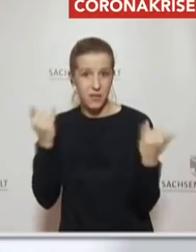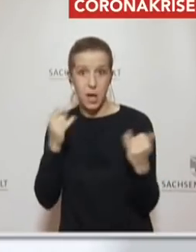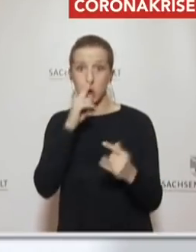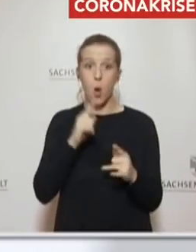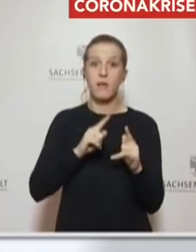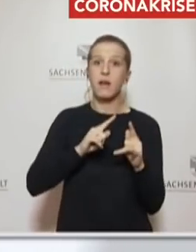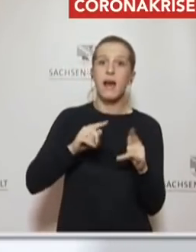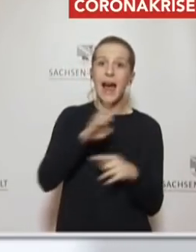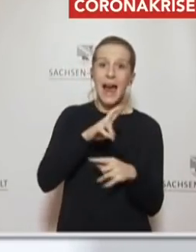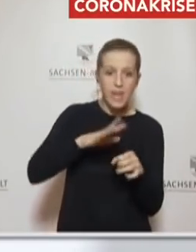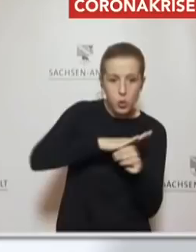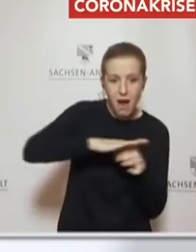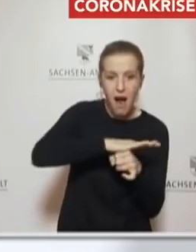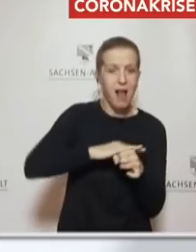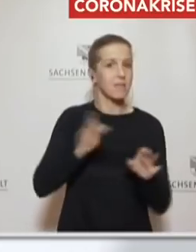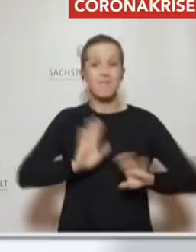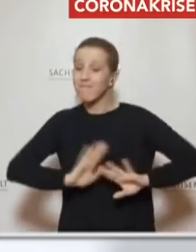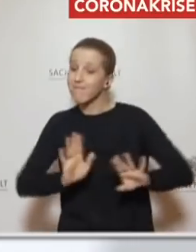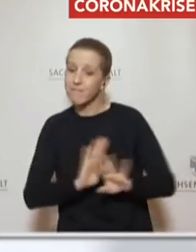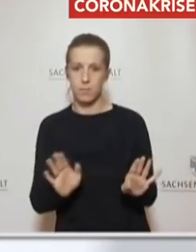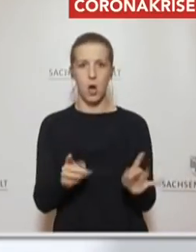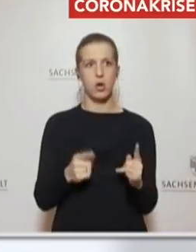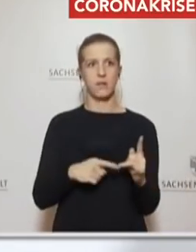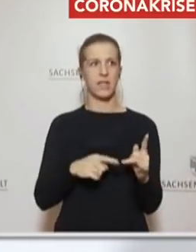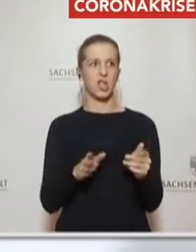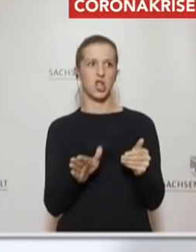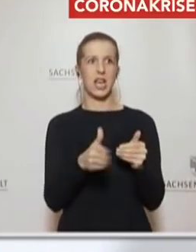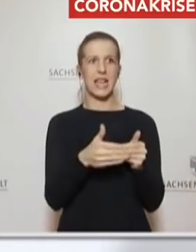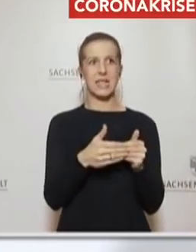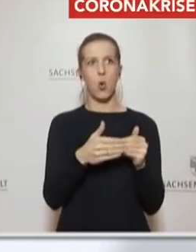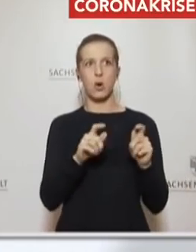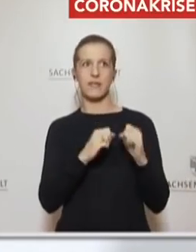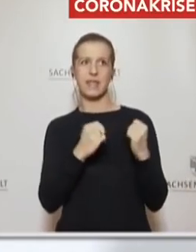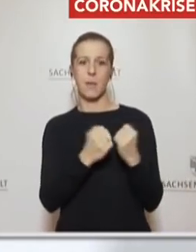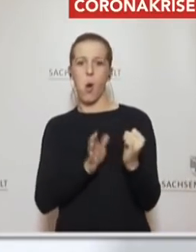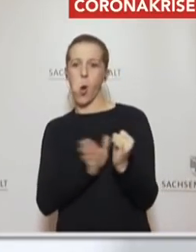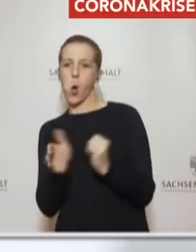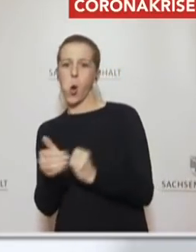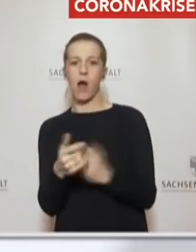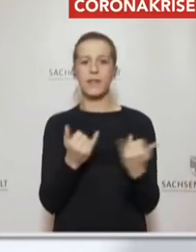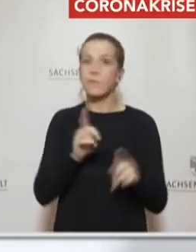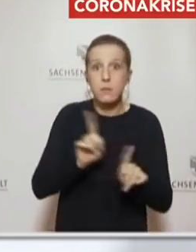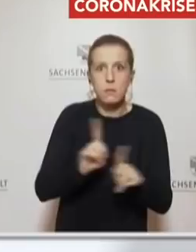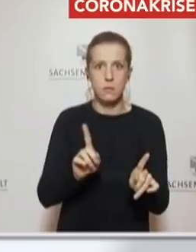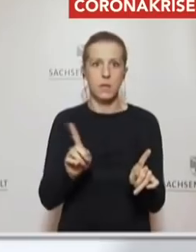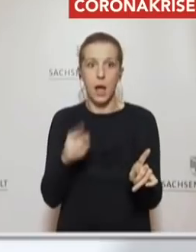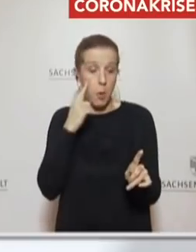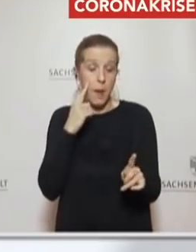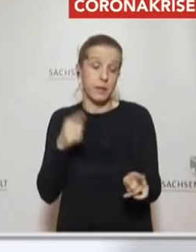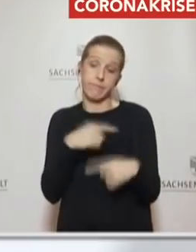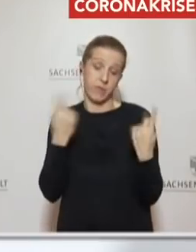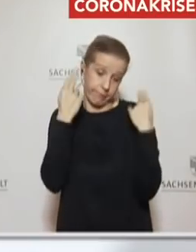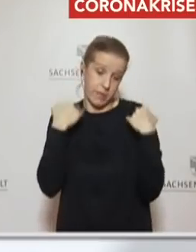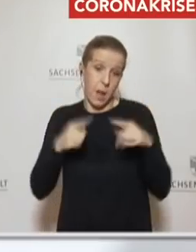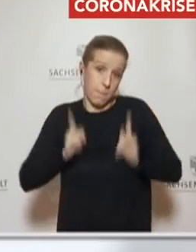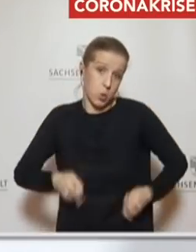das Umlaufen und Umschiffen von bestimmten Schließungsszenarien, die wir derzeit pandemiologisch begründet auch machen müssen, sondern hier geht